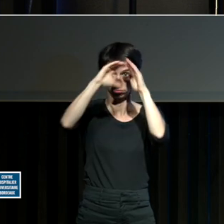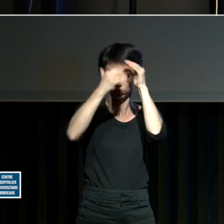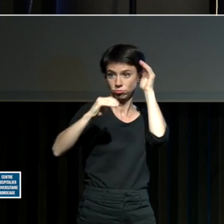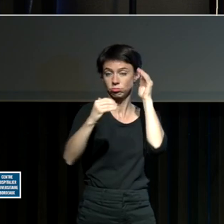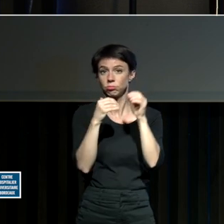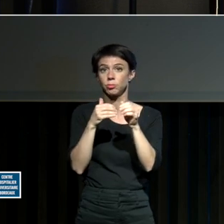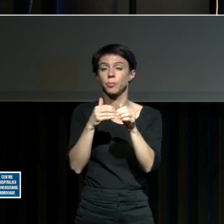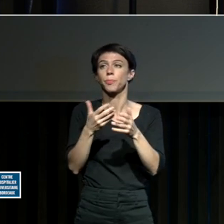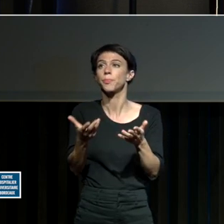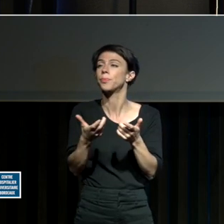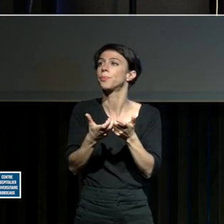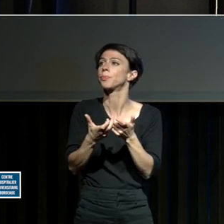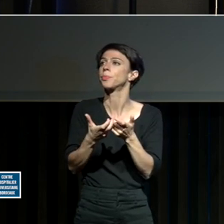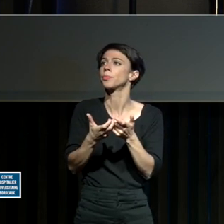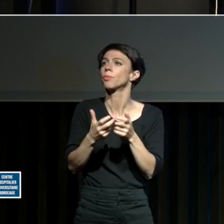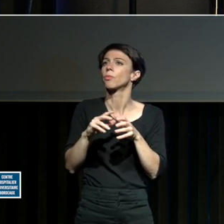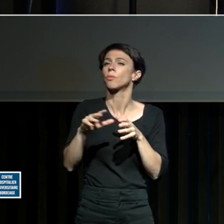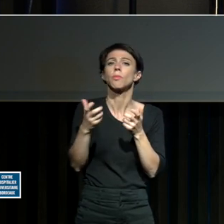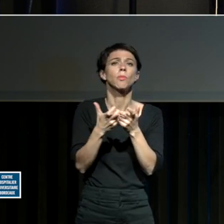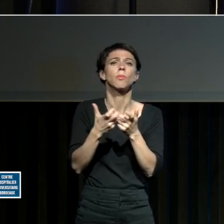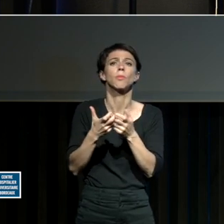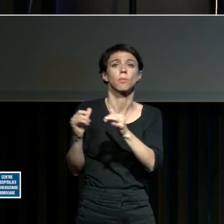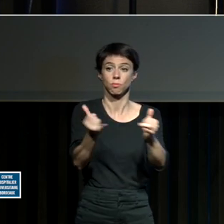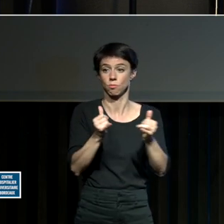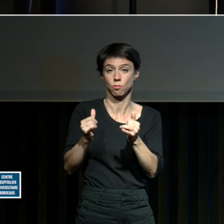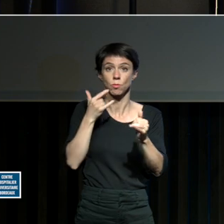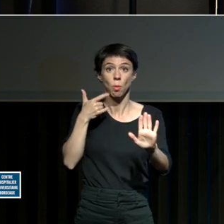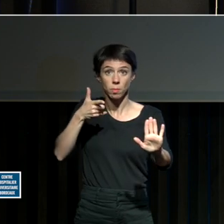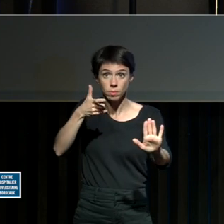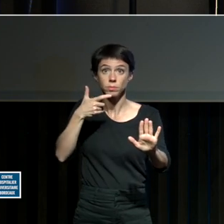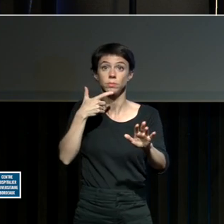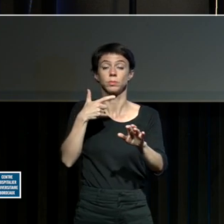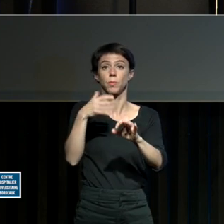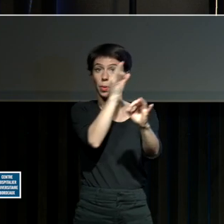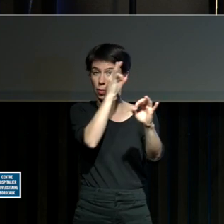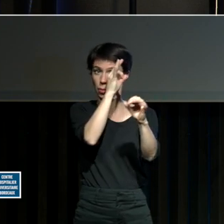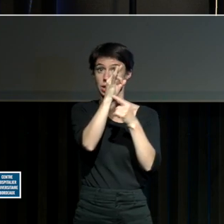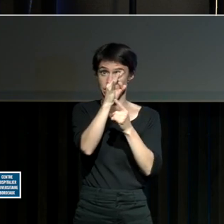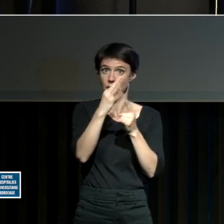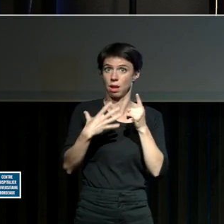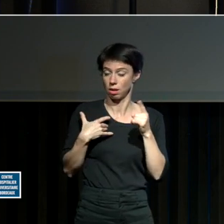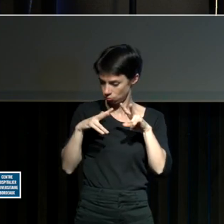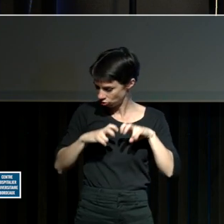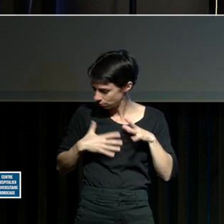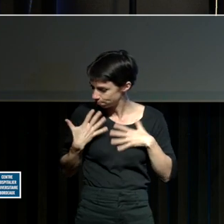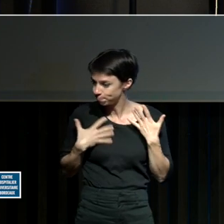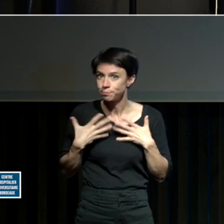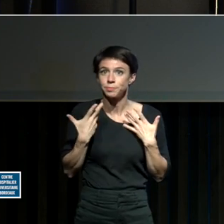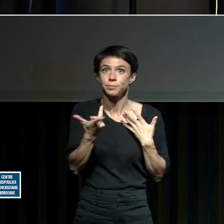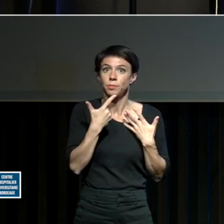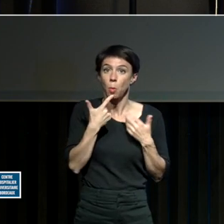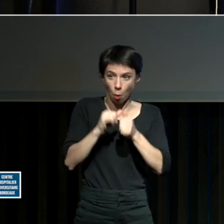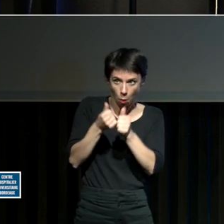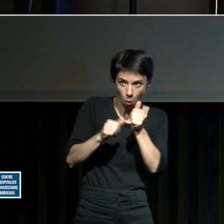basés sur des jeux de tir avec la notion de recherche de sensations et de compétition qui vont être à ce moment-là plutôt le